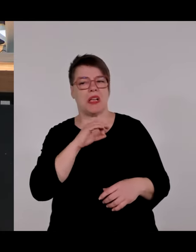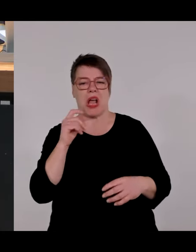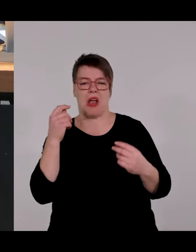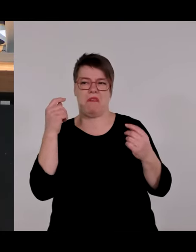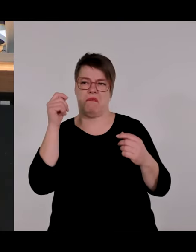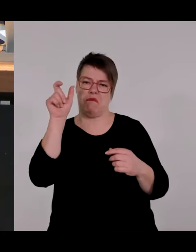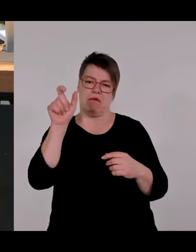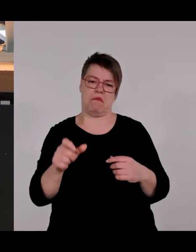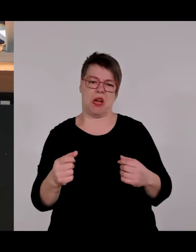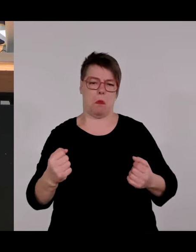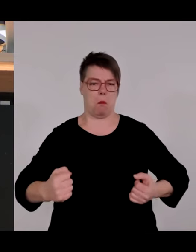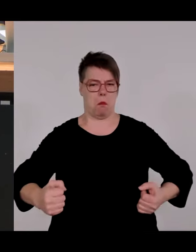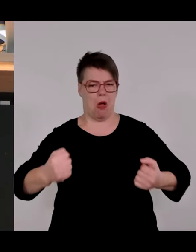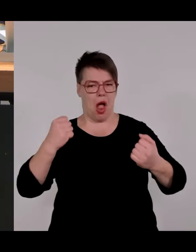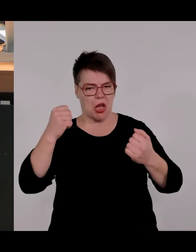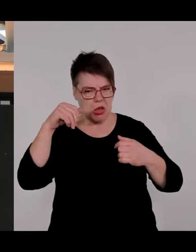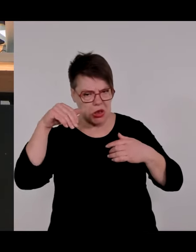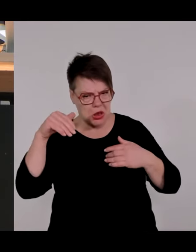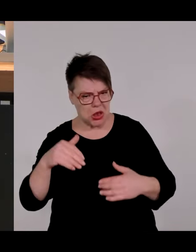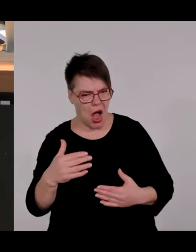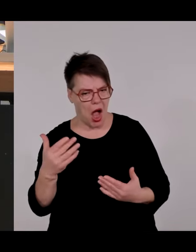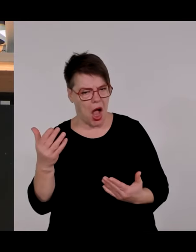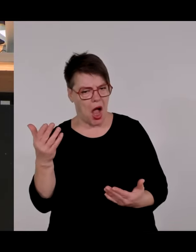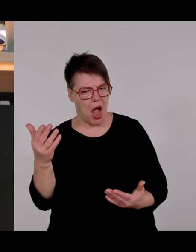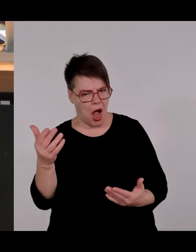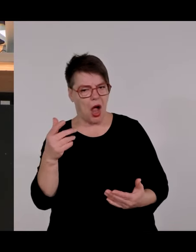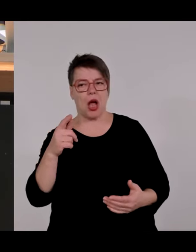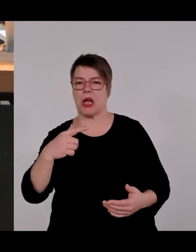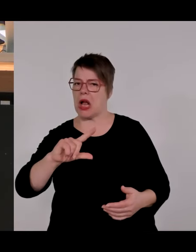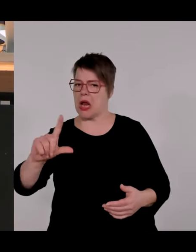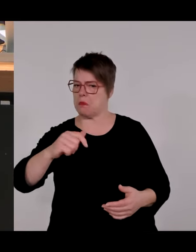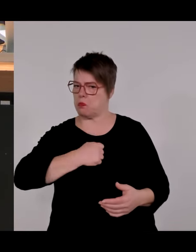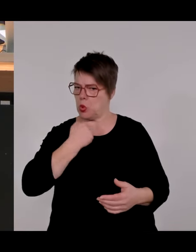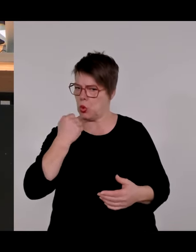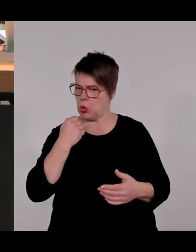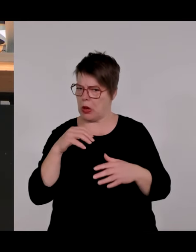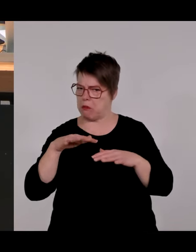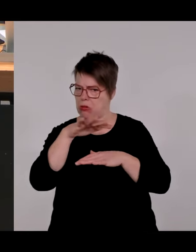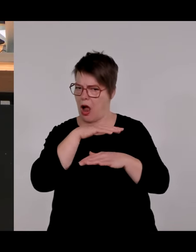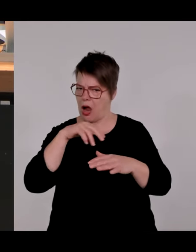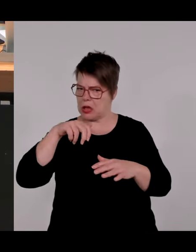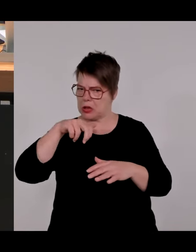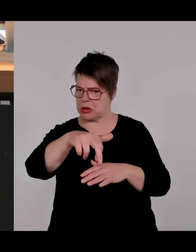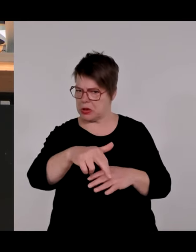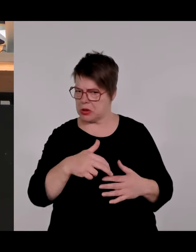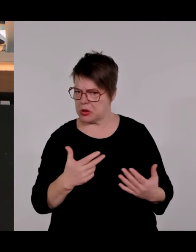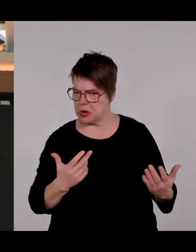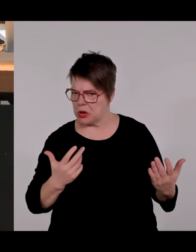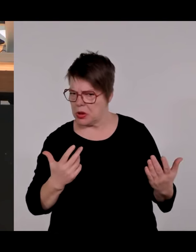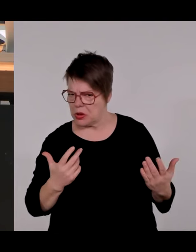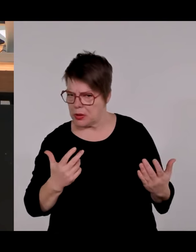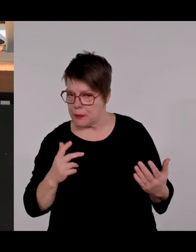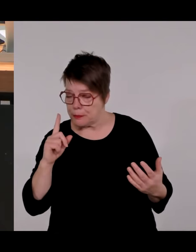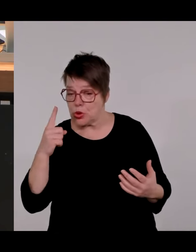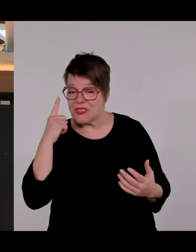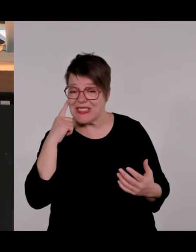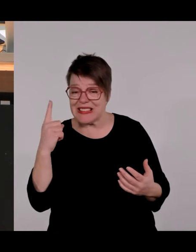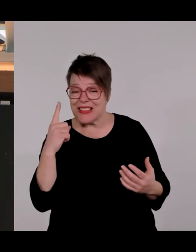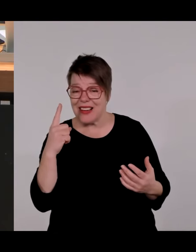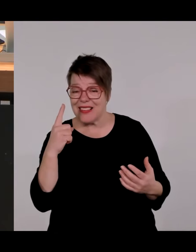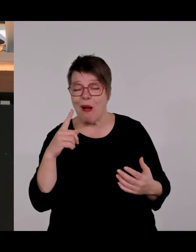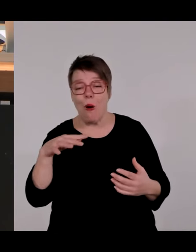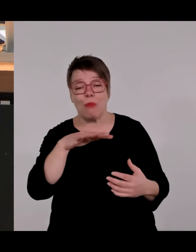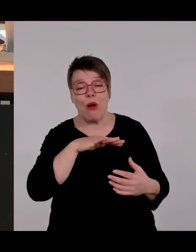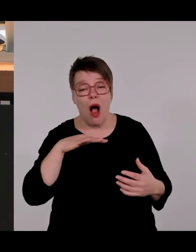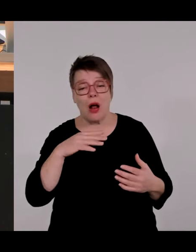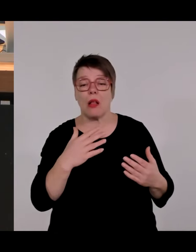traut? Jetzt muss man dazu wissen, Parks und Naherholungsanlagen liegen ja in der Zuständigkeit der Bezirke und